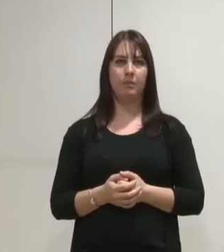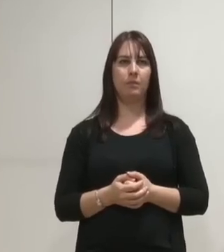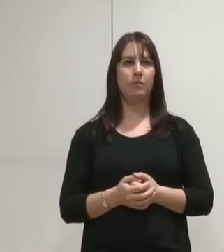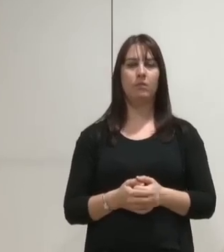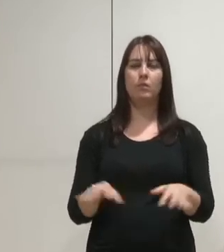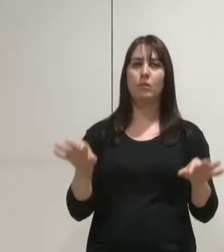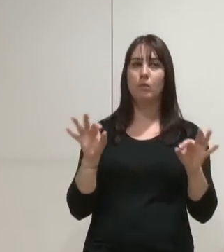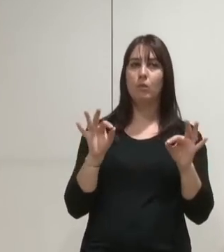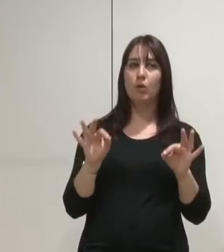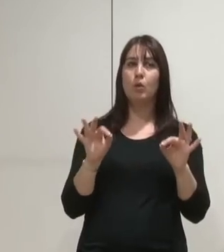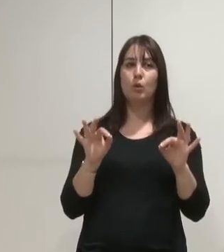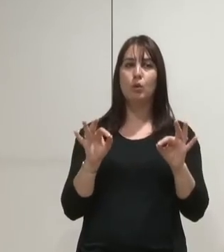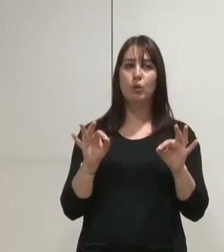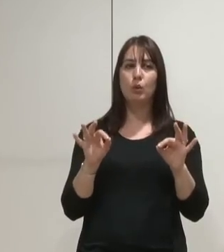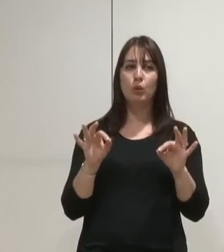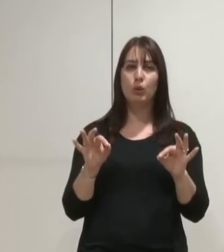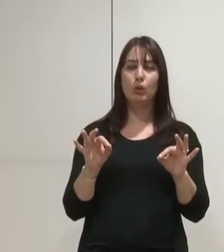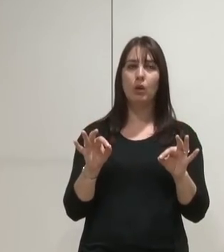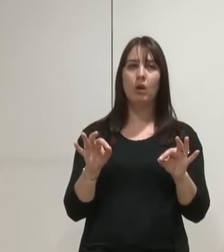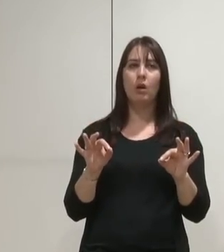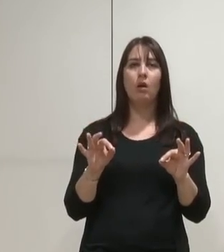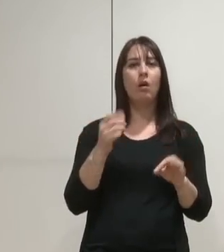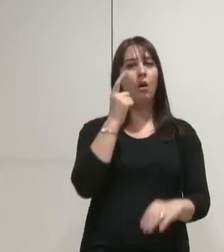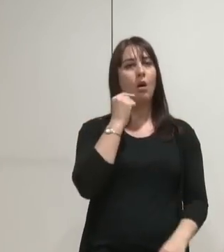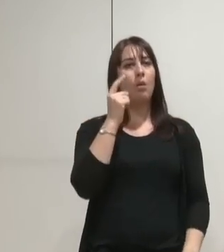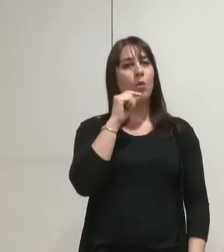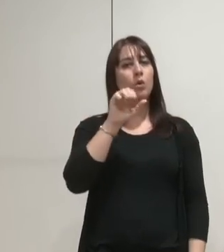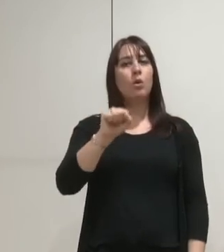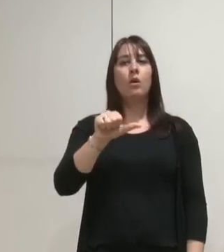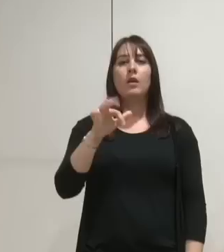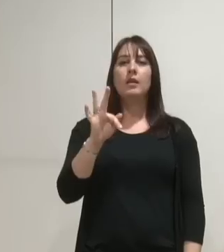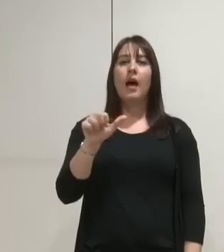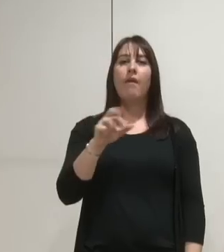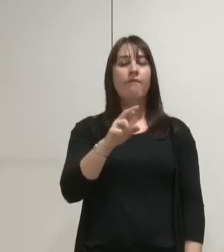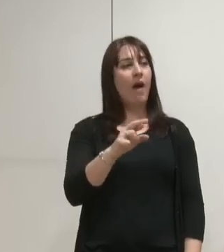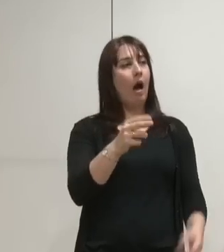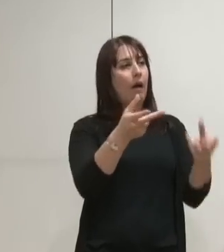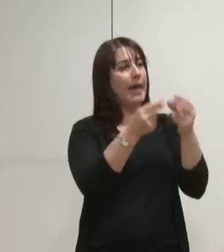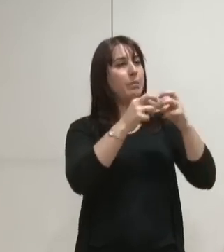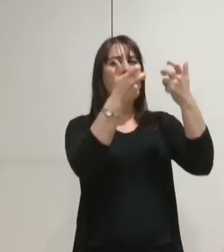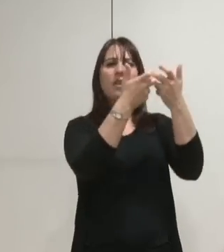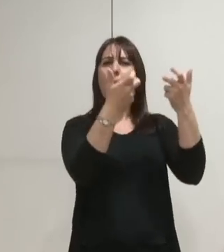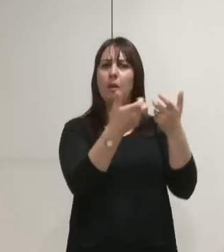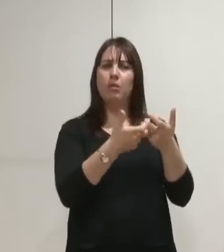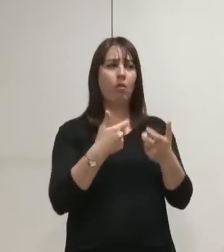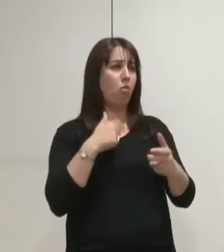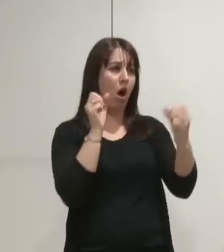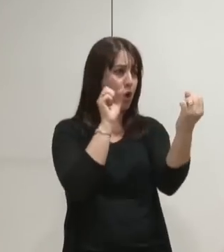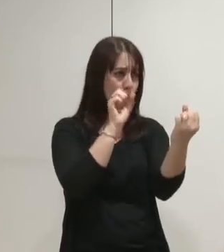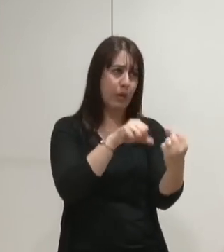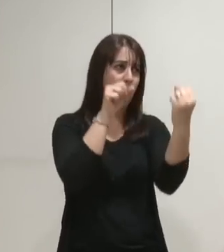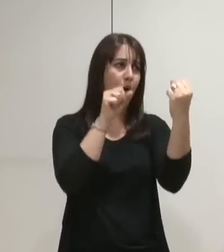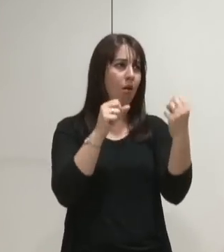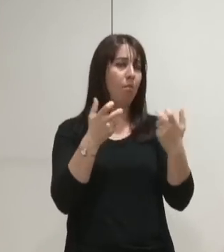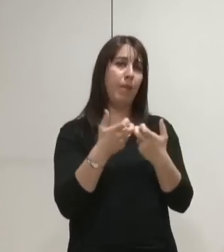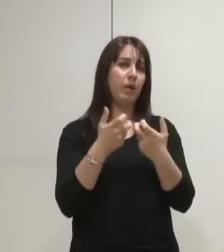effectivement les exemples cités par Monsieur Safar je je je les confirme en l'occurrence sur